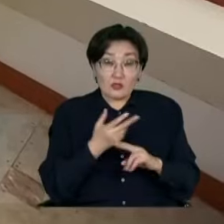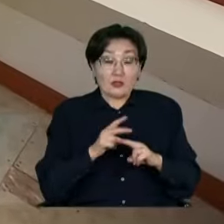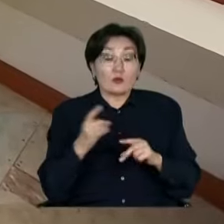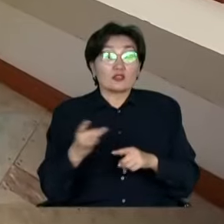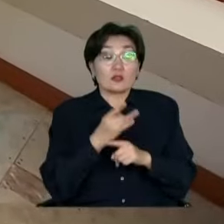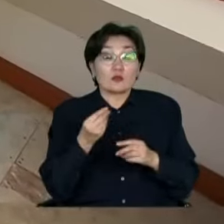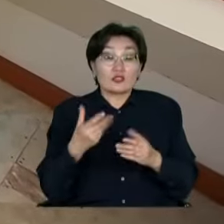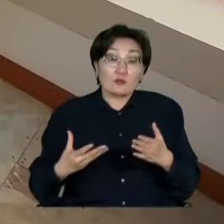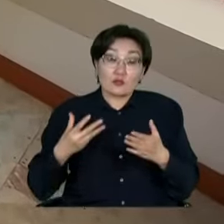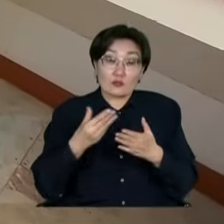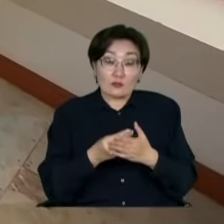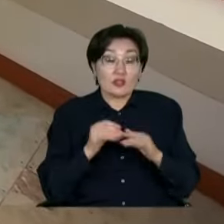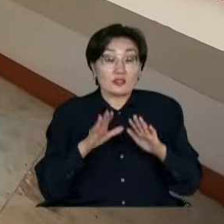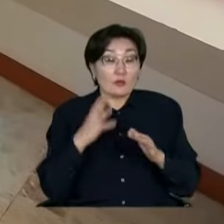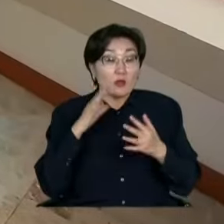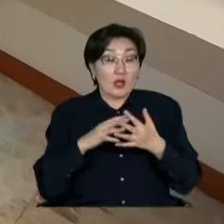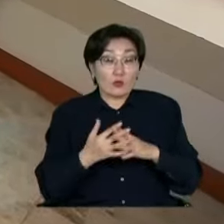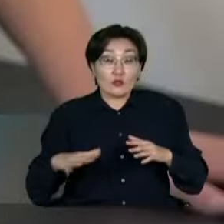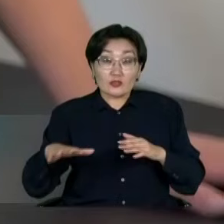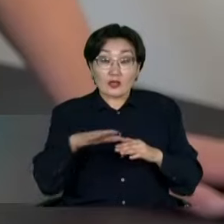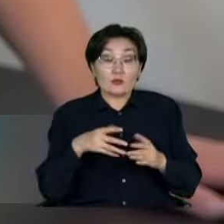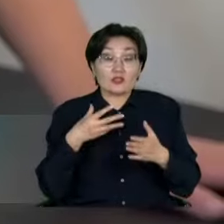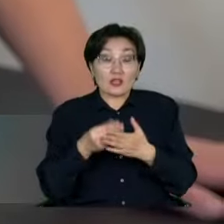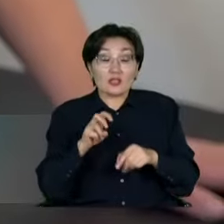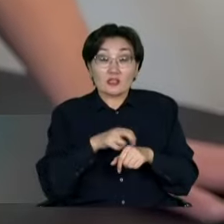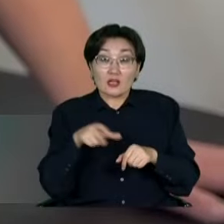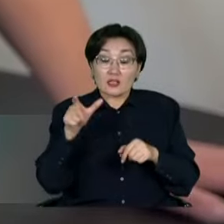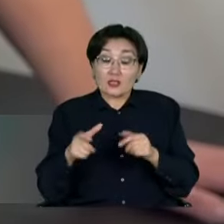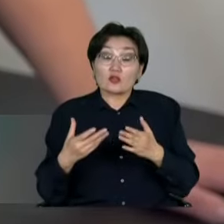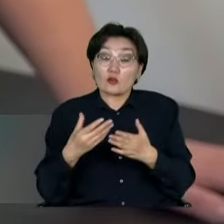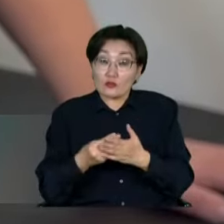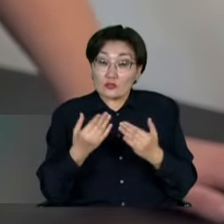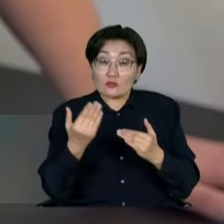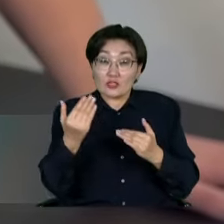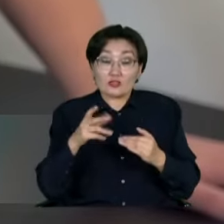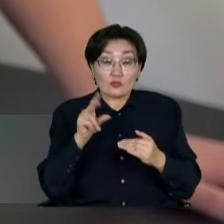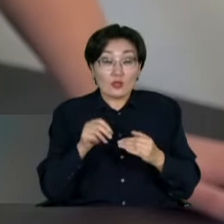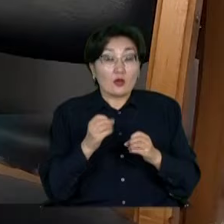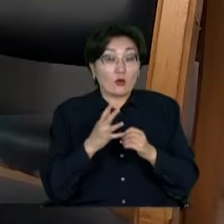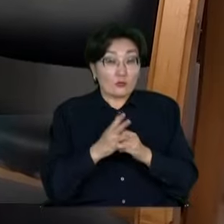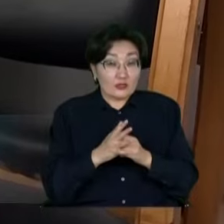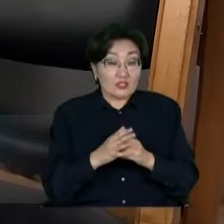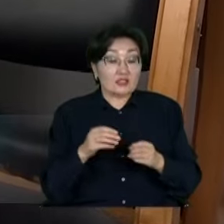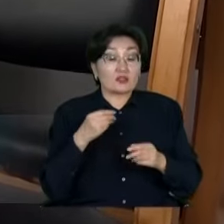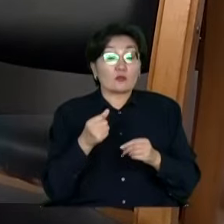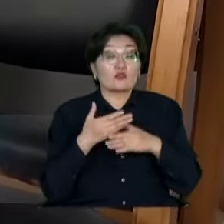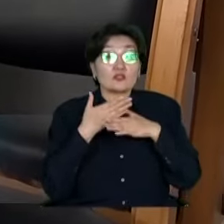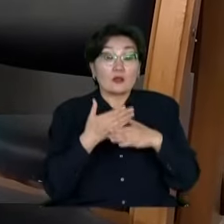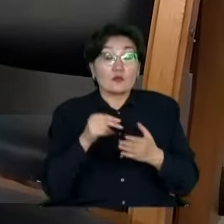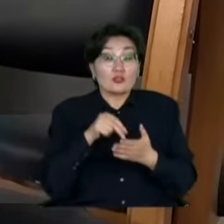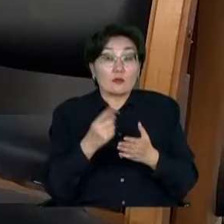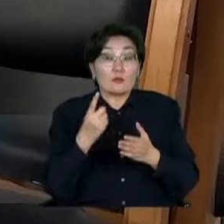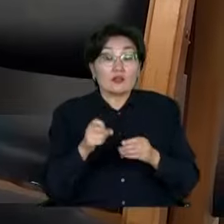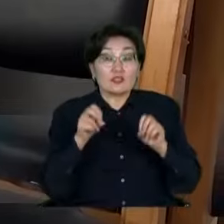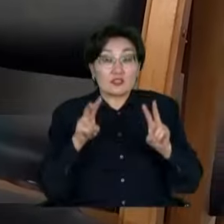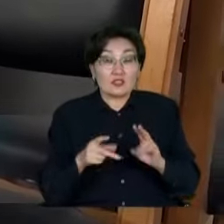жолға ақшалай төлемде биыл тек ауылда аймақтарға тартылған дәрігерлерге қарастырылыпты. Қазір олардың саны 15. Ал қаржылай көмектің сомасы бір